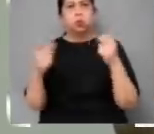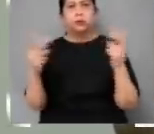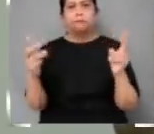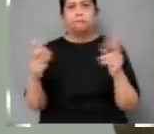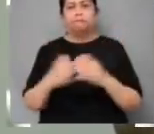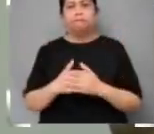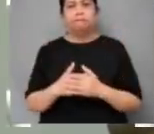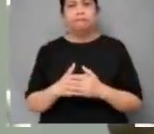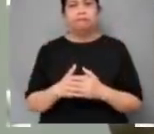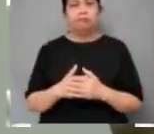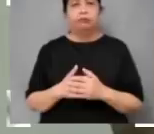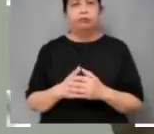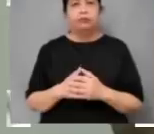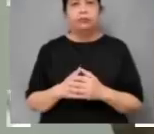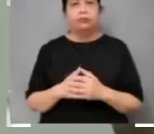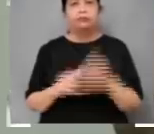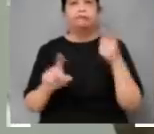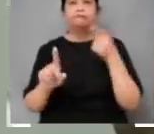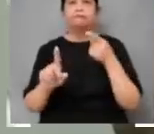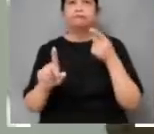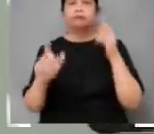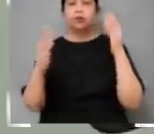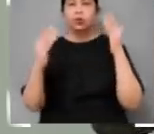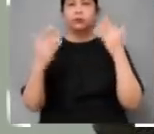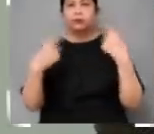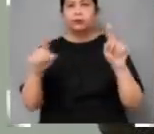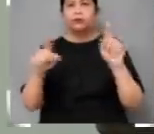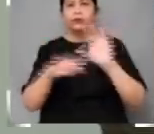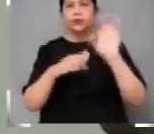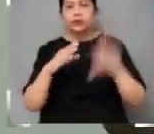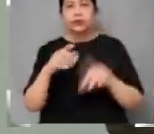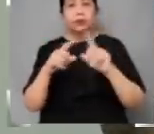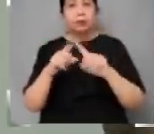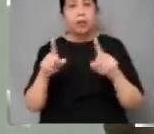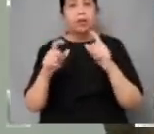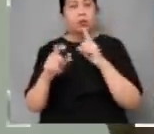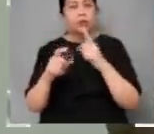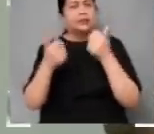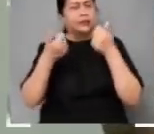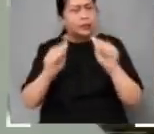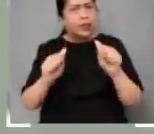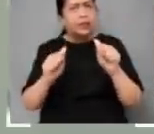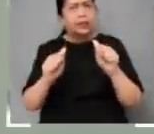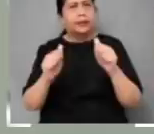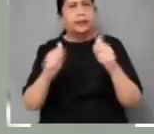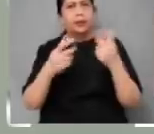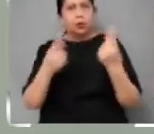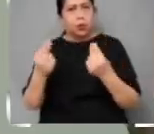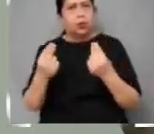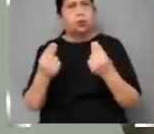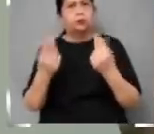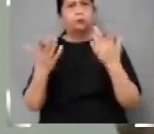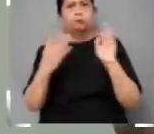na target, no? But we will really try to deliver this, no?